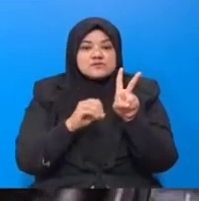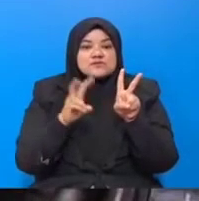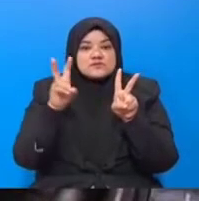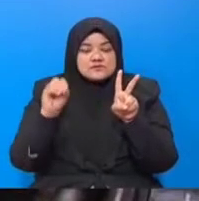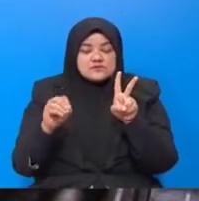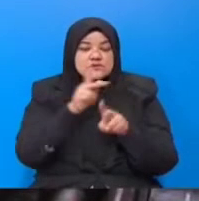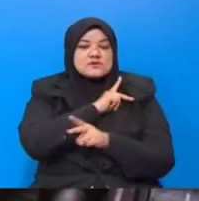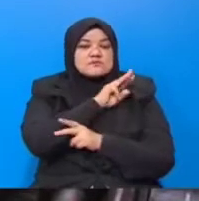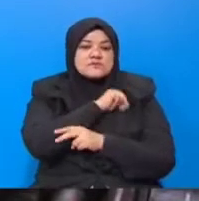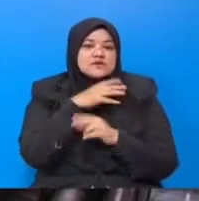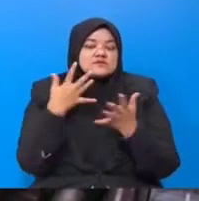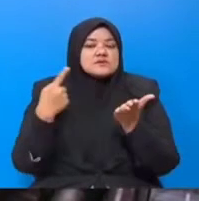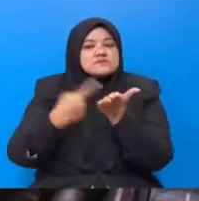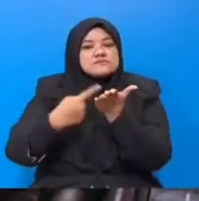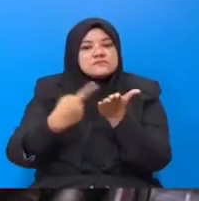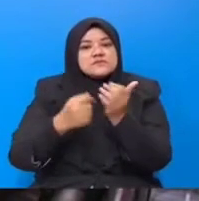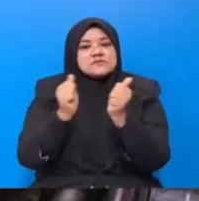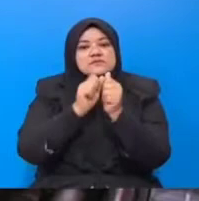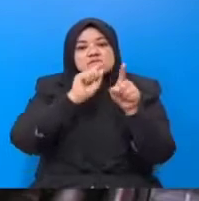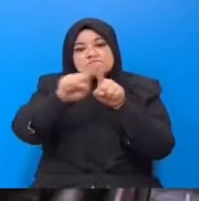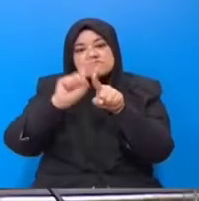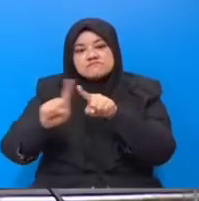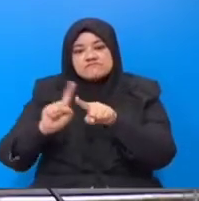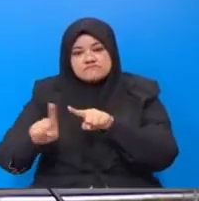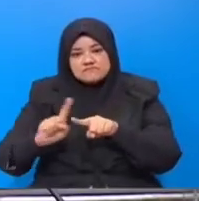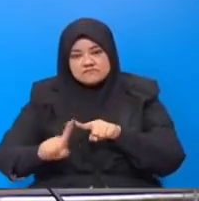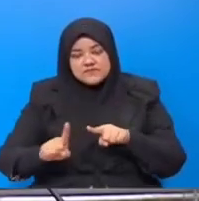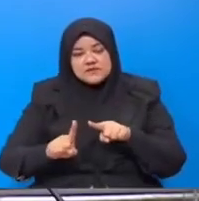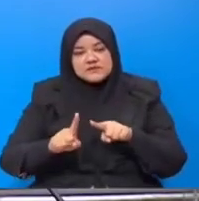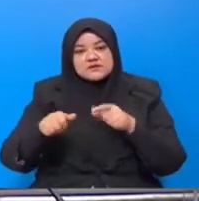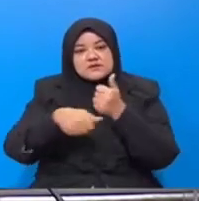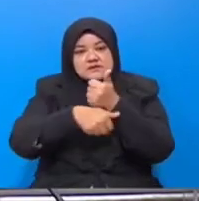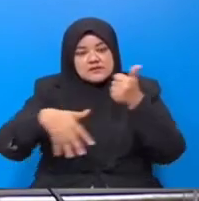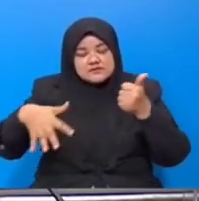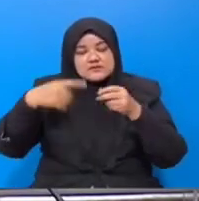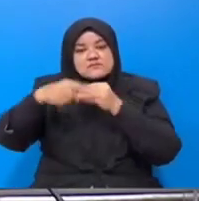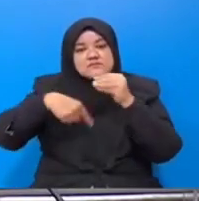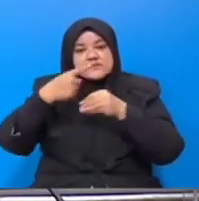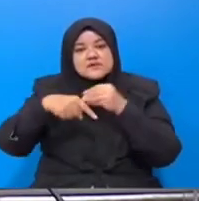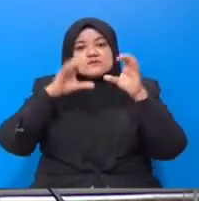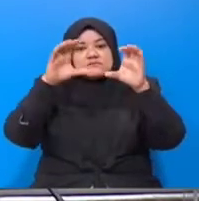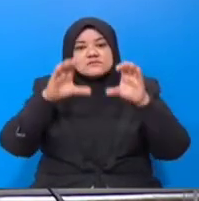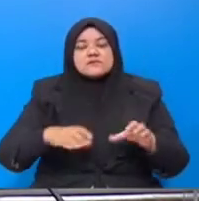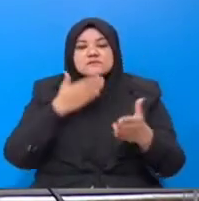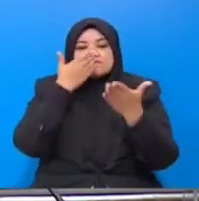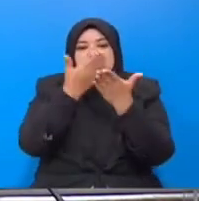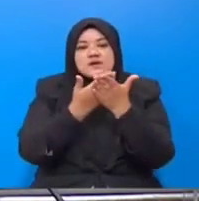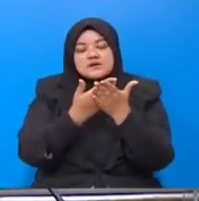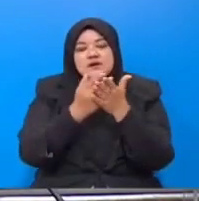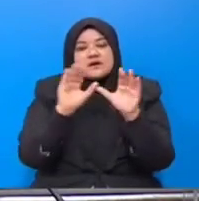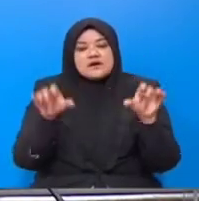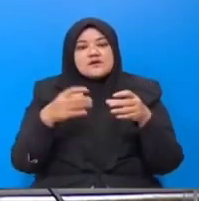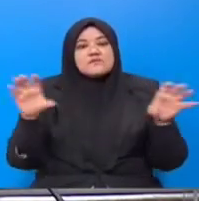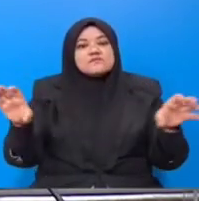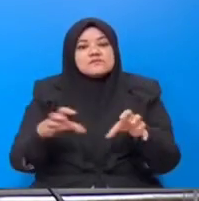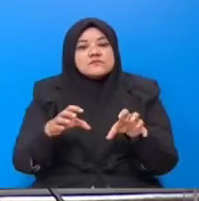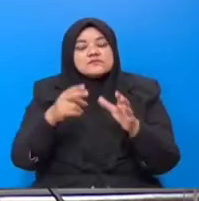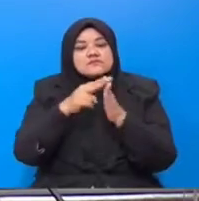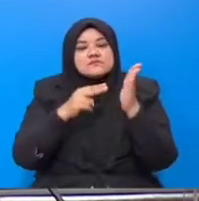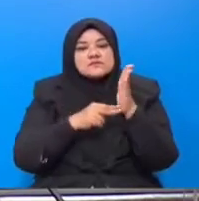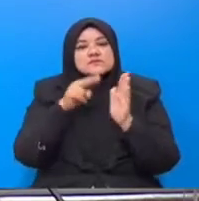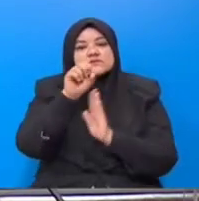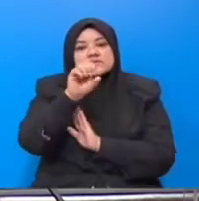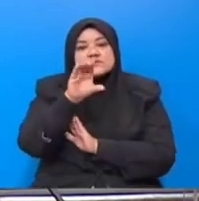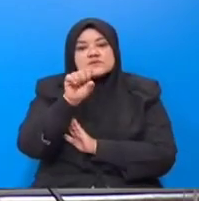Kementerian juga telah berbincang dengan pelbagai pihak berkepentingan mengenai pendekatan terbaik mengenai pelaksanaan